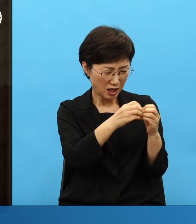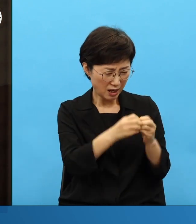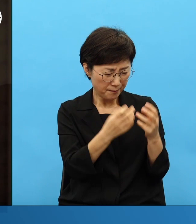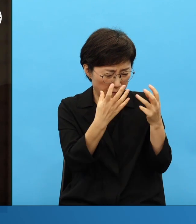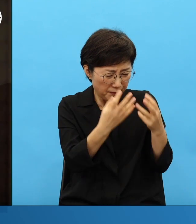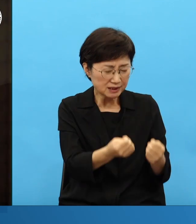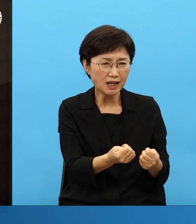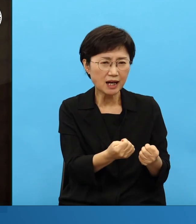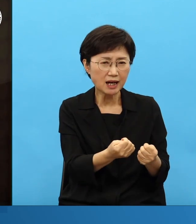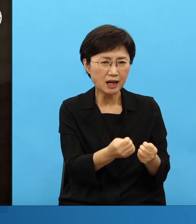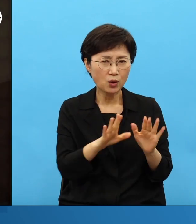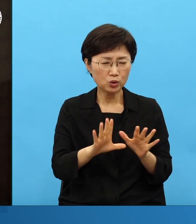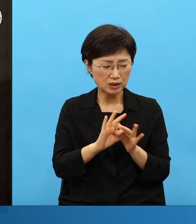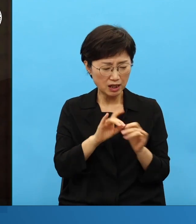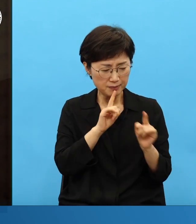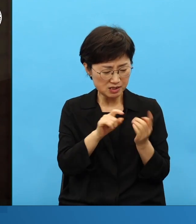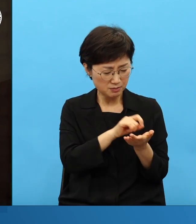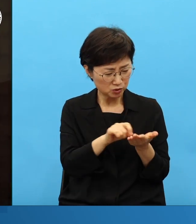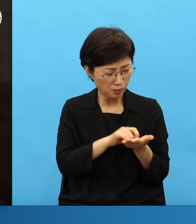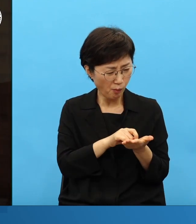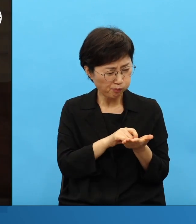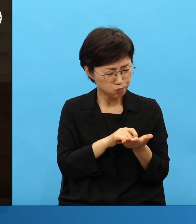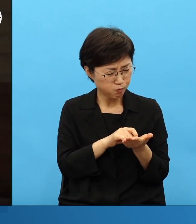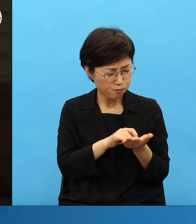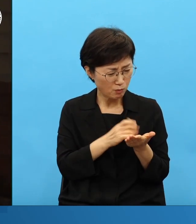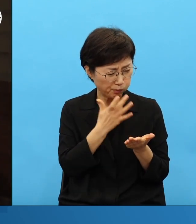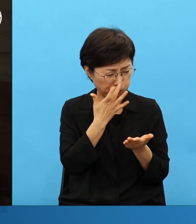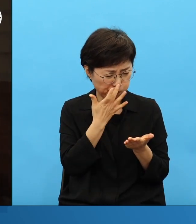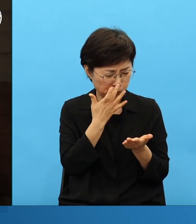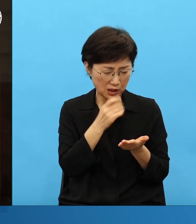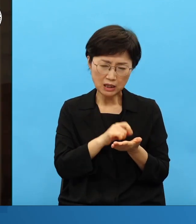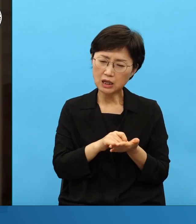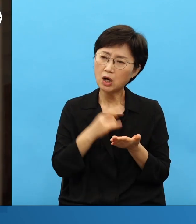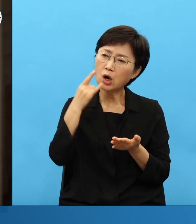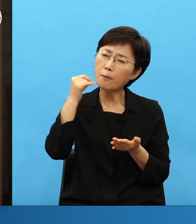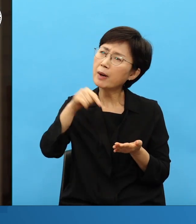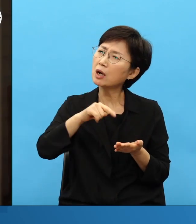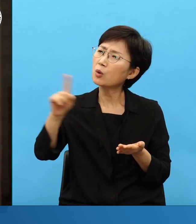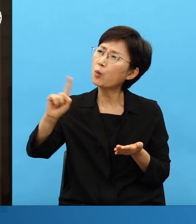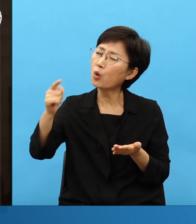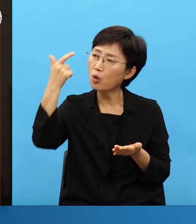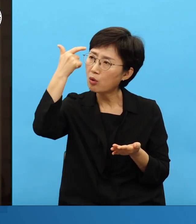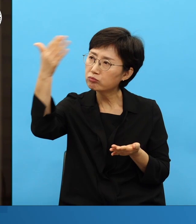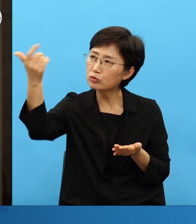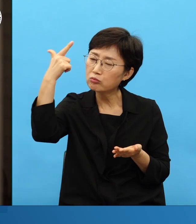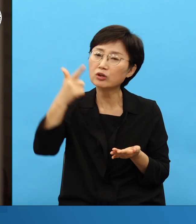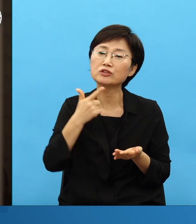말씀을 적으라는데 무엇을 적어야 할지 몰라 엄마한테 물어보곤 했다.